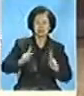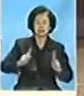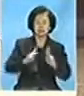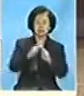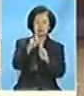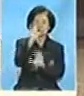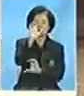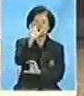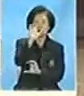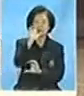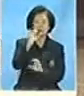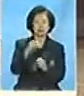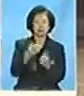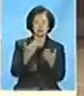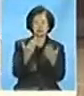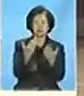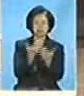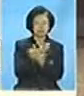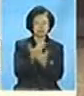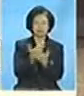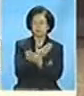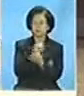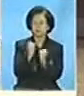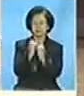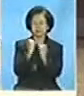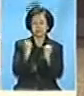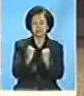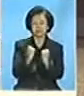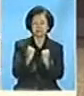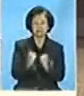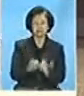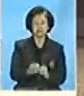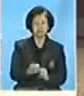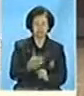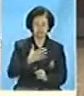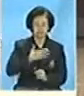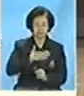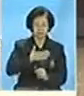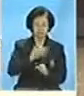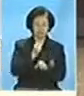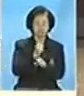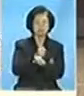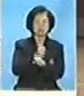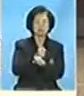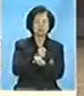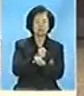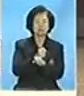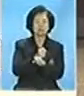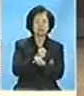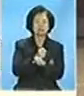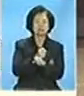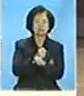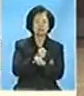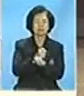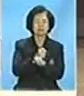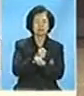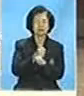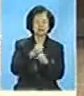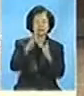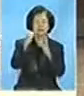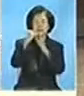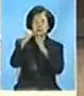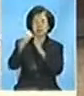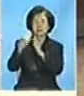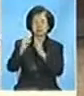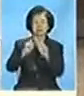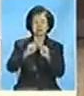ได้เปลี่ยนแปลงองค์กรผมทำงานในชนบทเกือบทั้